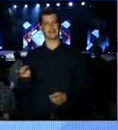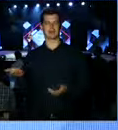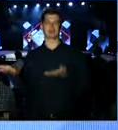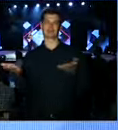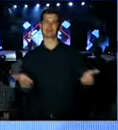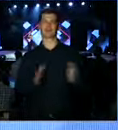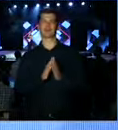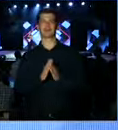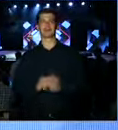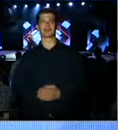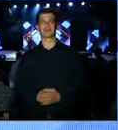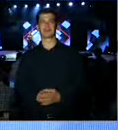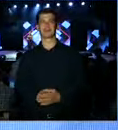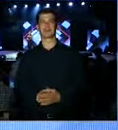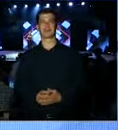scenę.